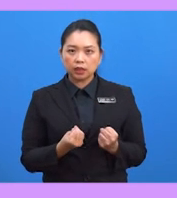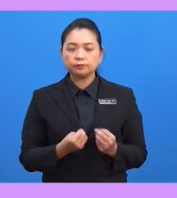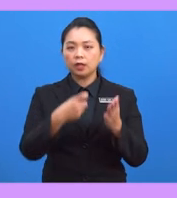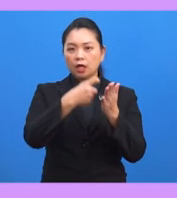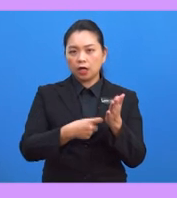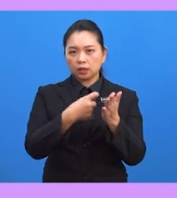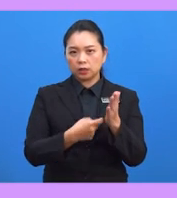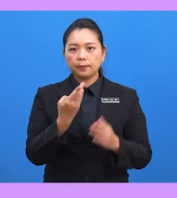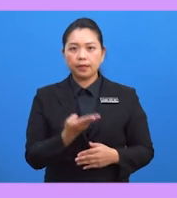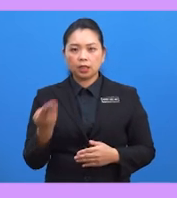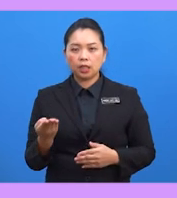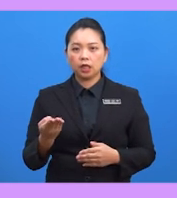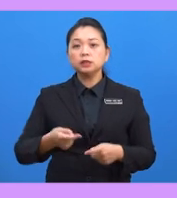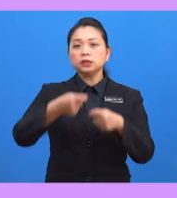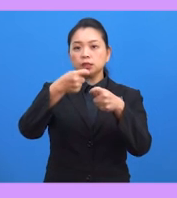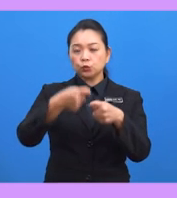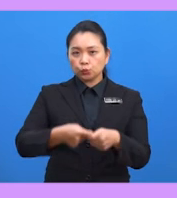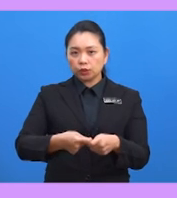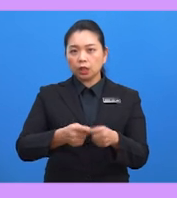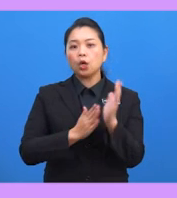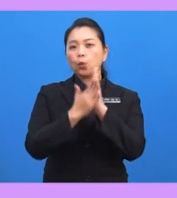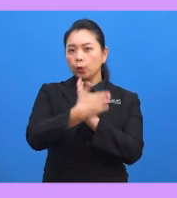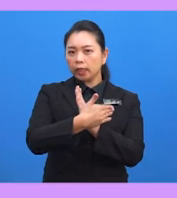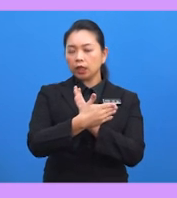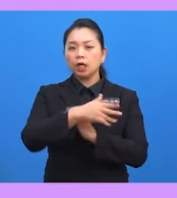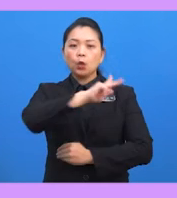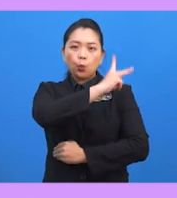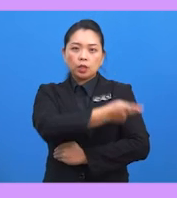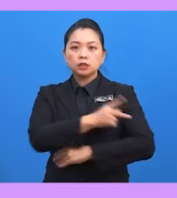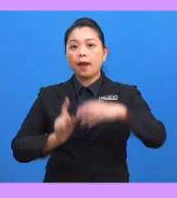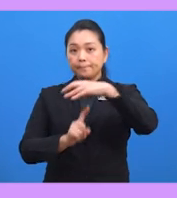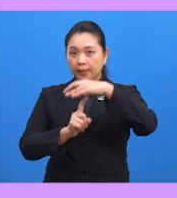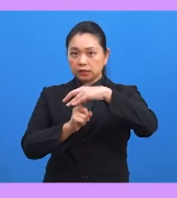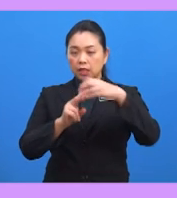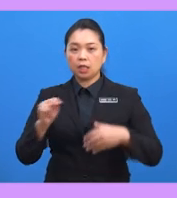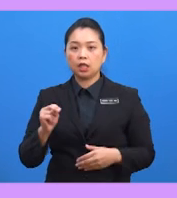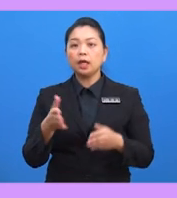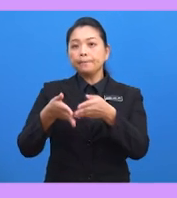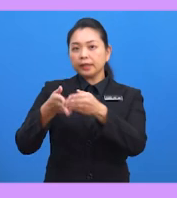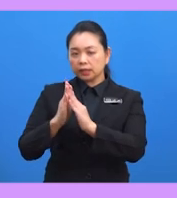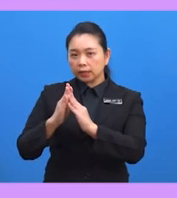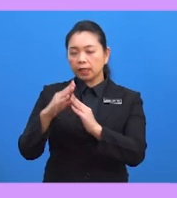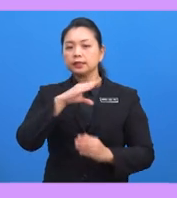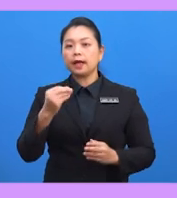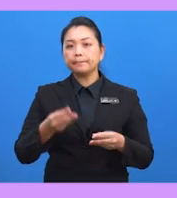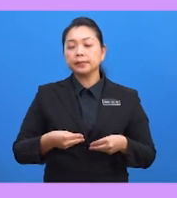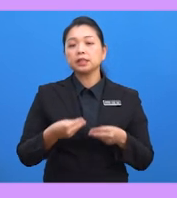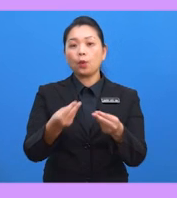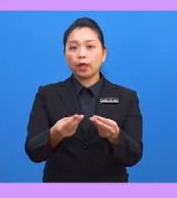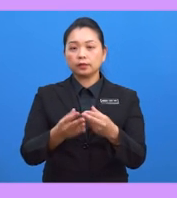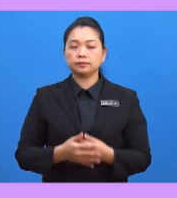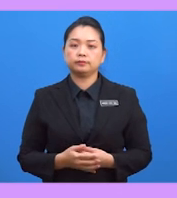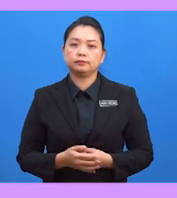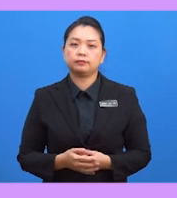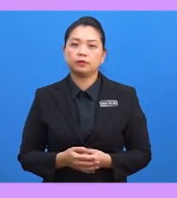barang kehendak ditentukan oleh kuasa pasaran, iaitu melalui permintaan dan penawaran. Oleh